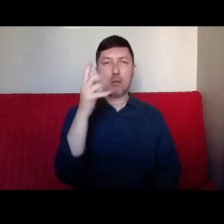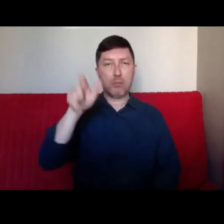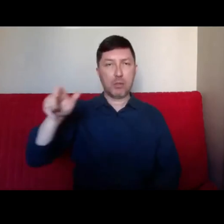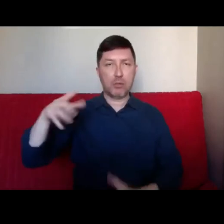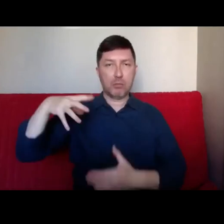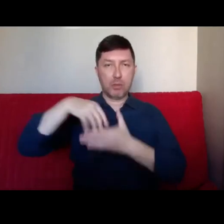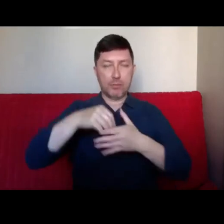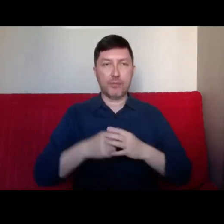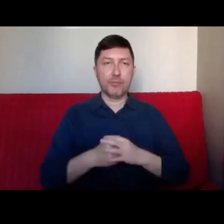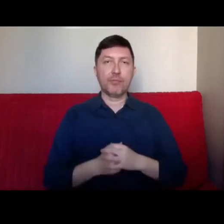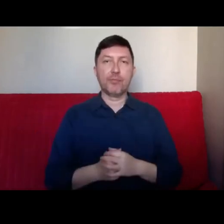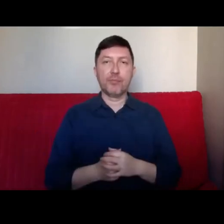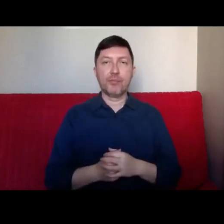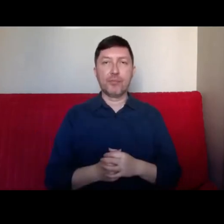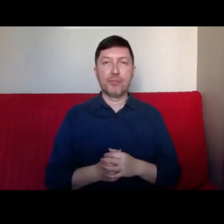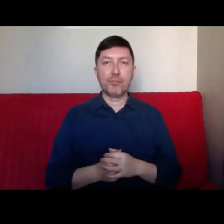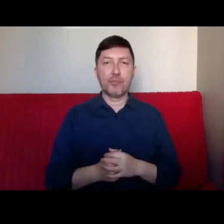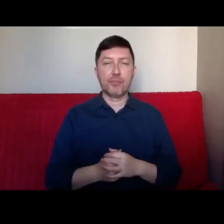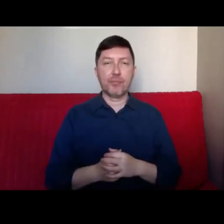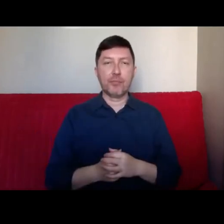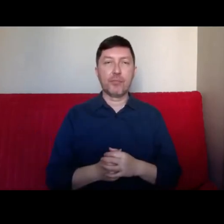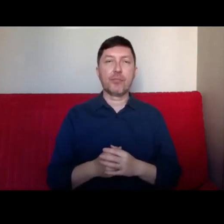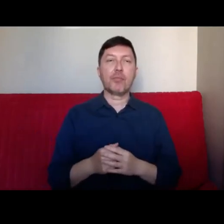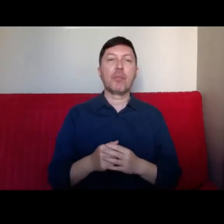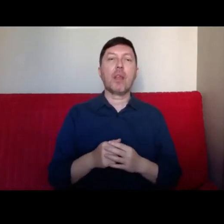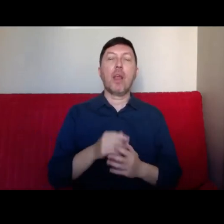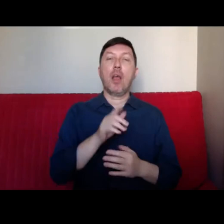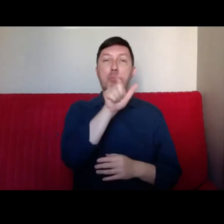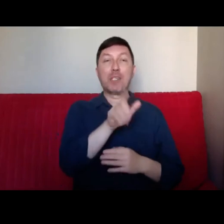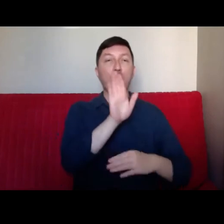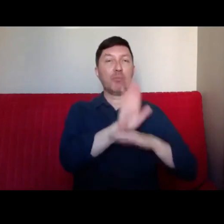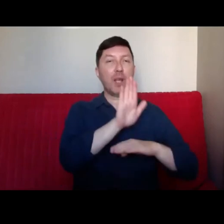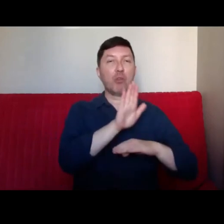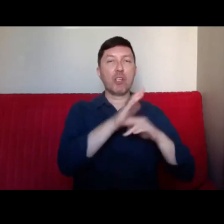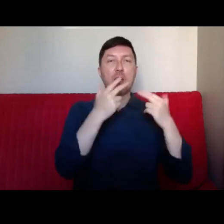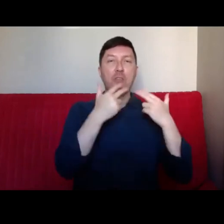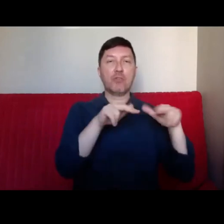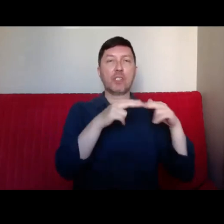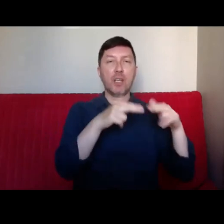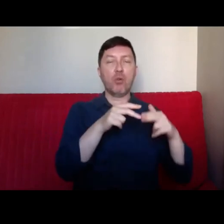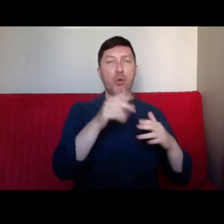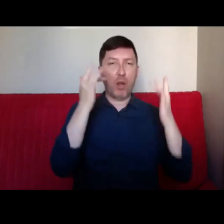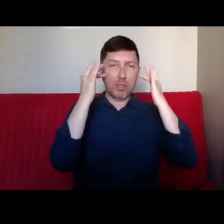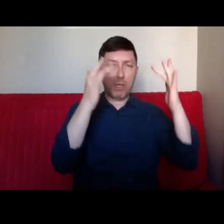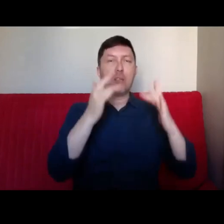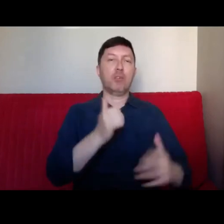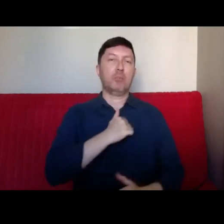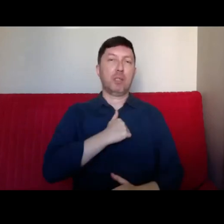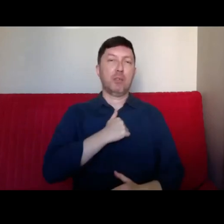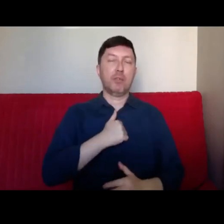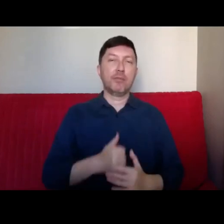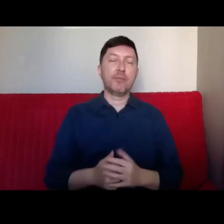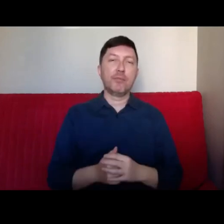it's a pre-recorded testimony of a personal experience of supported employment